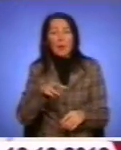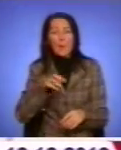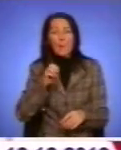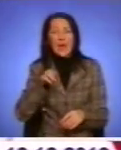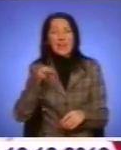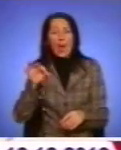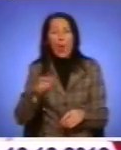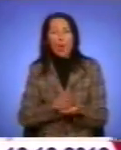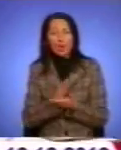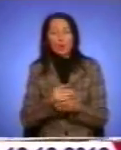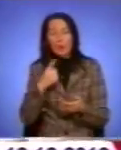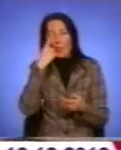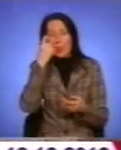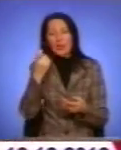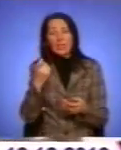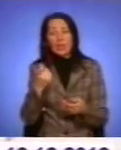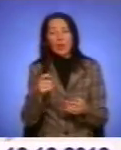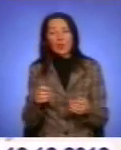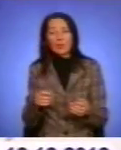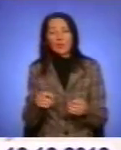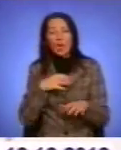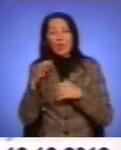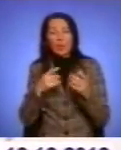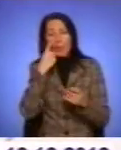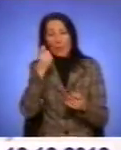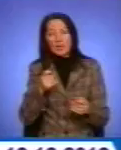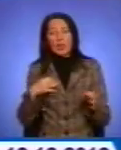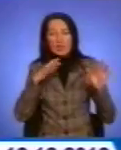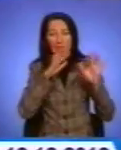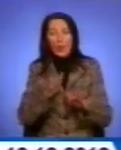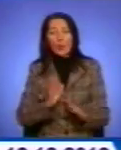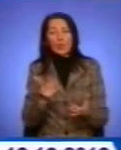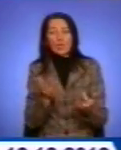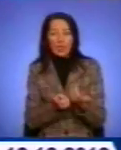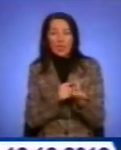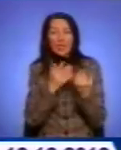штурмове попередження. Снігопад триватиме ще кілька днів.